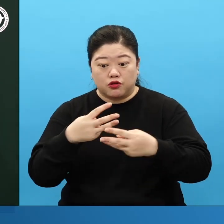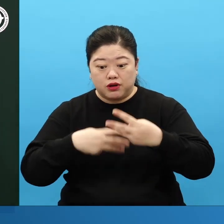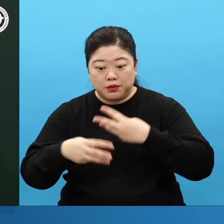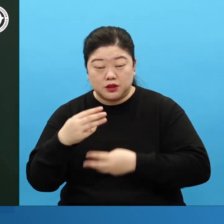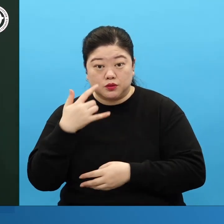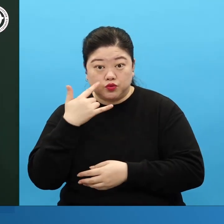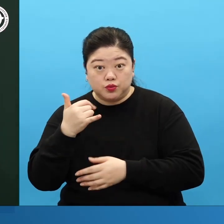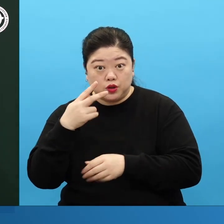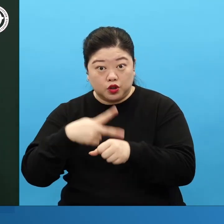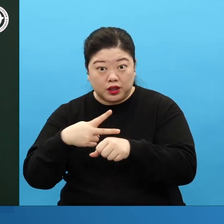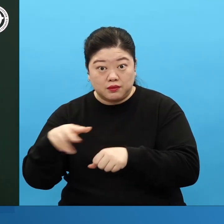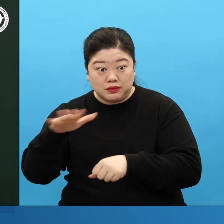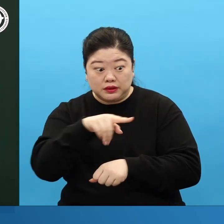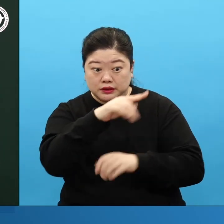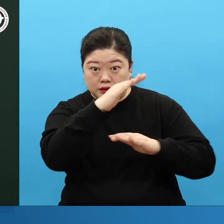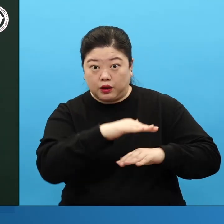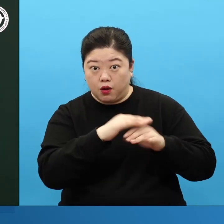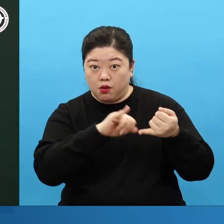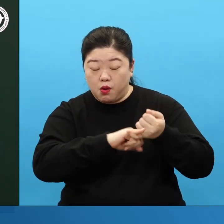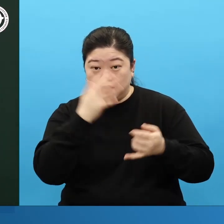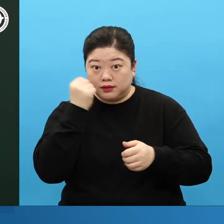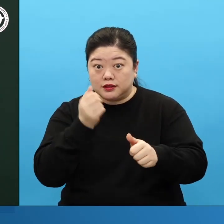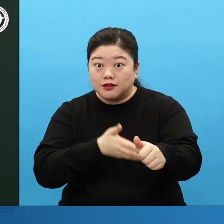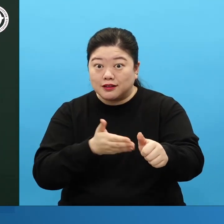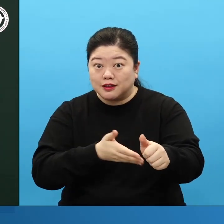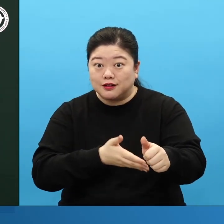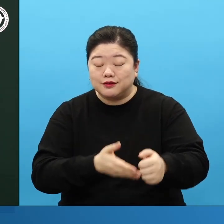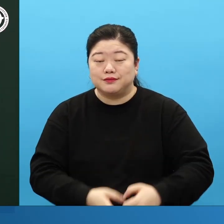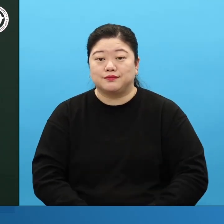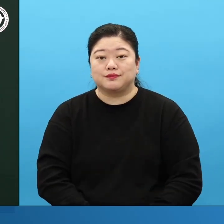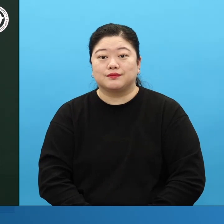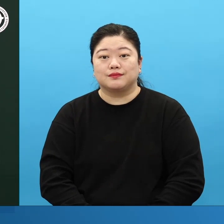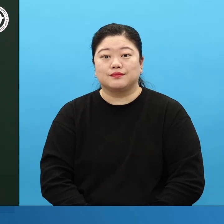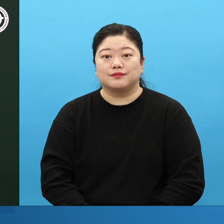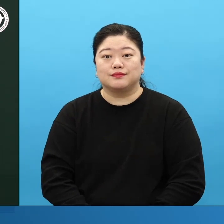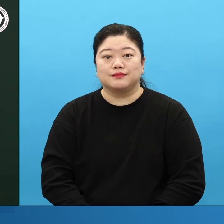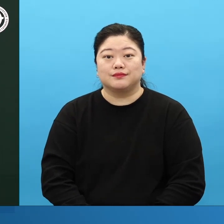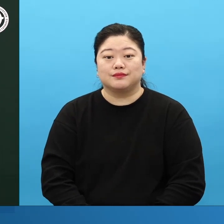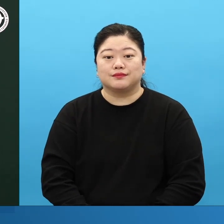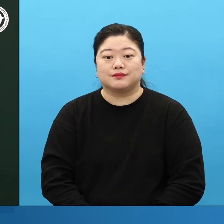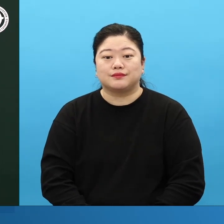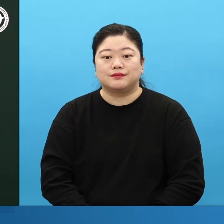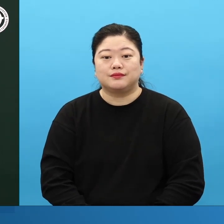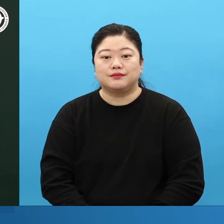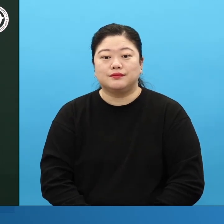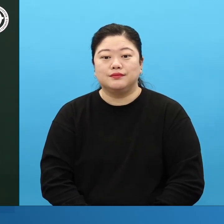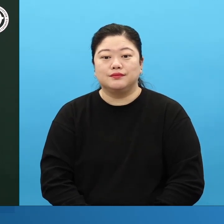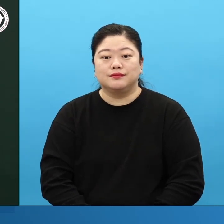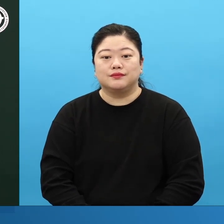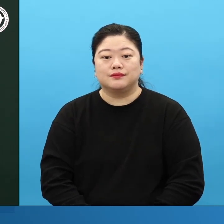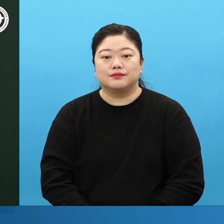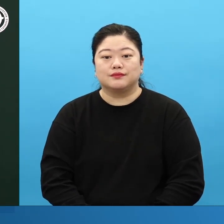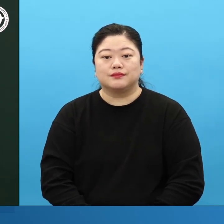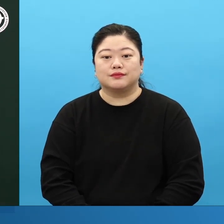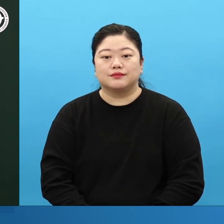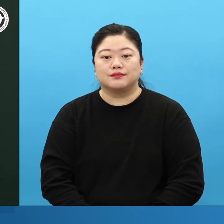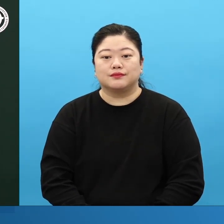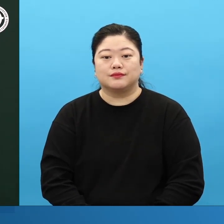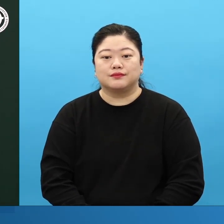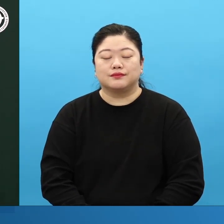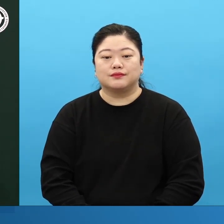돼요. Cuando nos reunamos en la época del fin de semana del viernes, sábado y domingo, los remanentes y los padres deben de tener en cuenta esto.